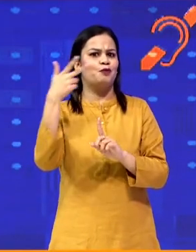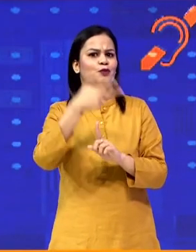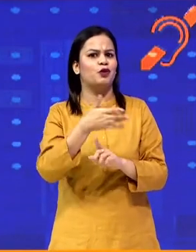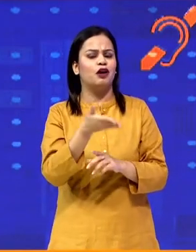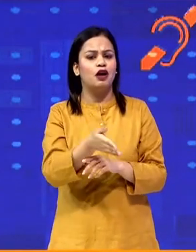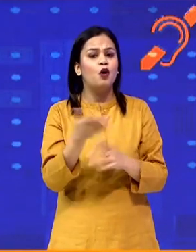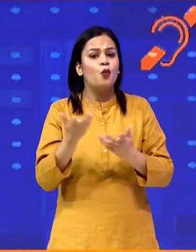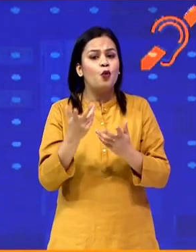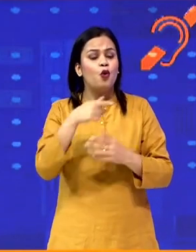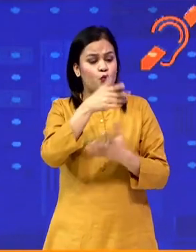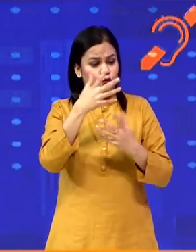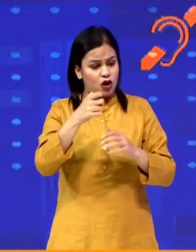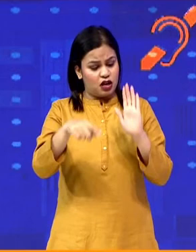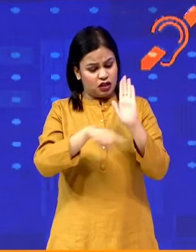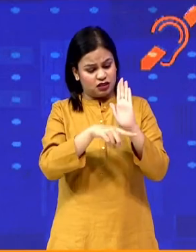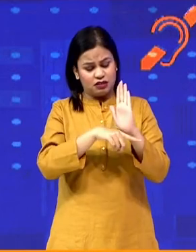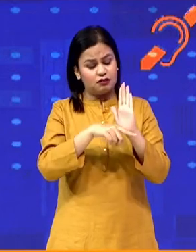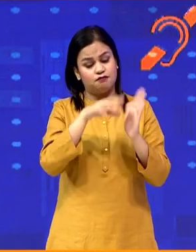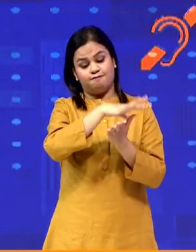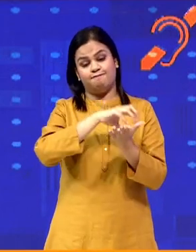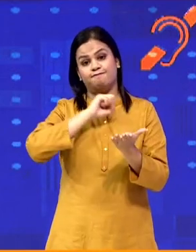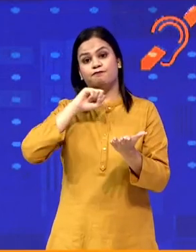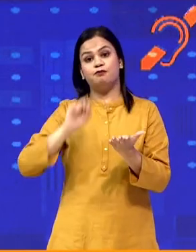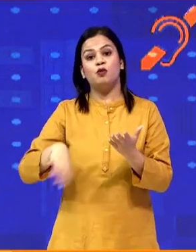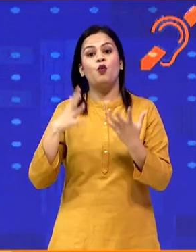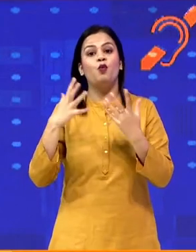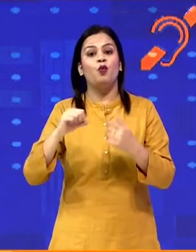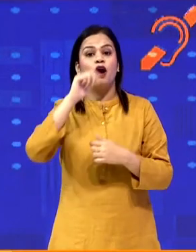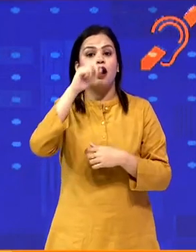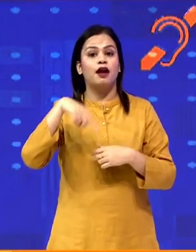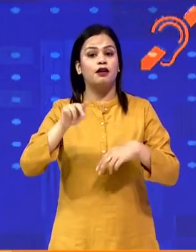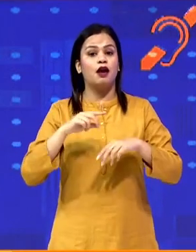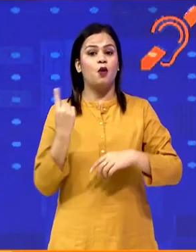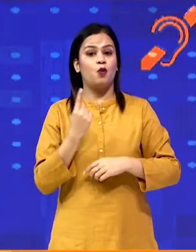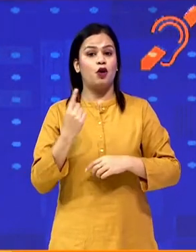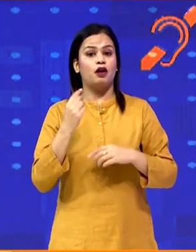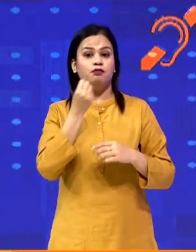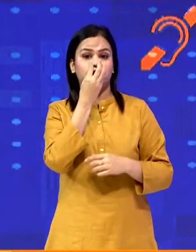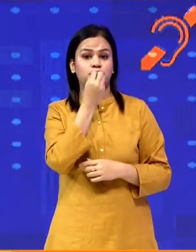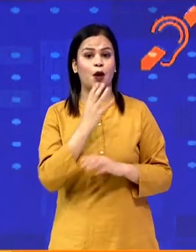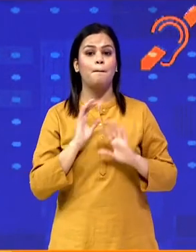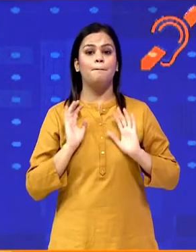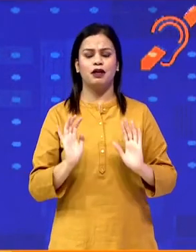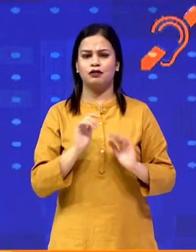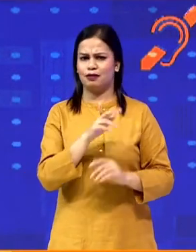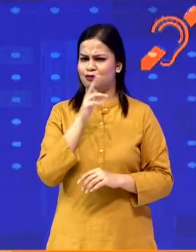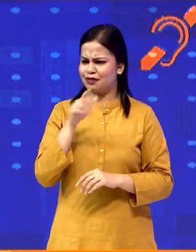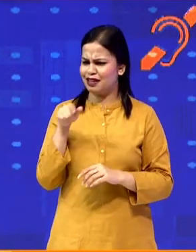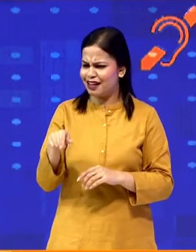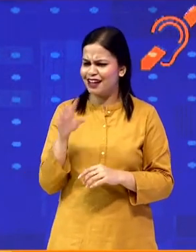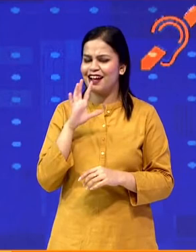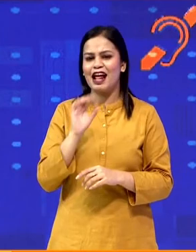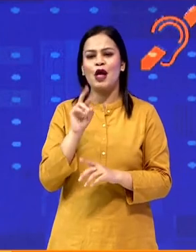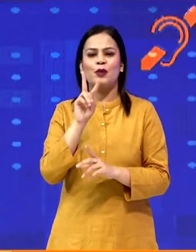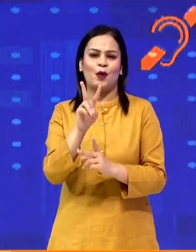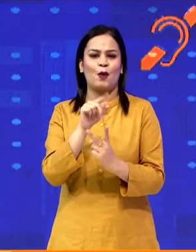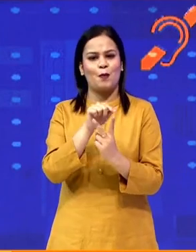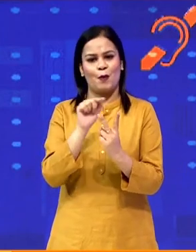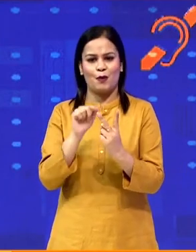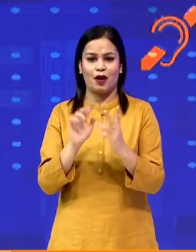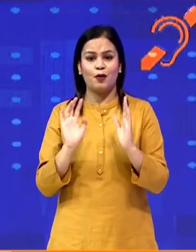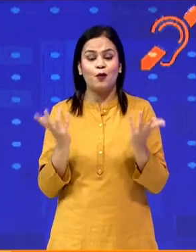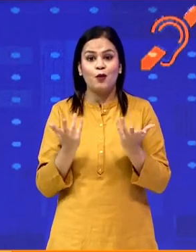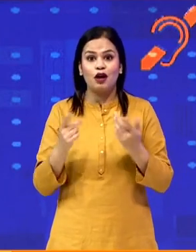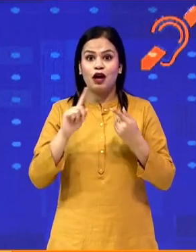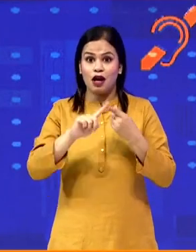मुक्त भारत बनाने का सपना पूरा करने के लिए दो चीज है एक तो बड़ी खुशी की बात अगर मोदी ने लिखी है तो कांग्रेस